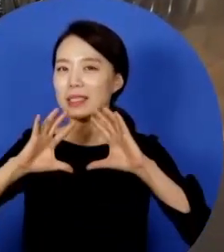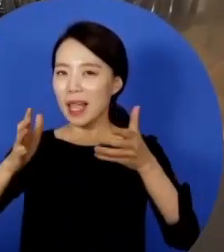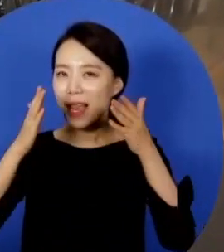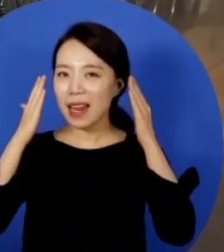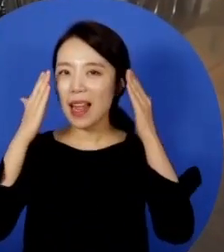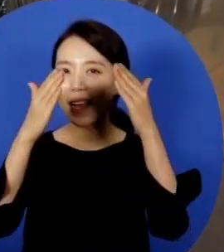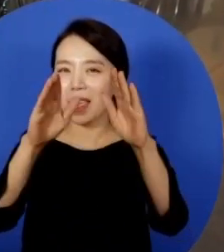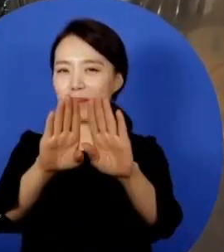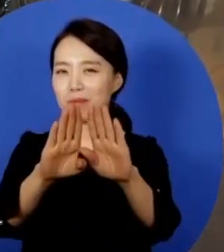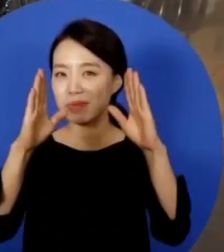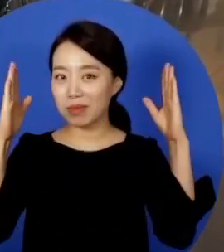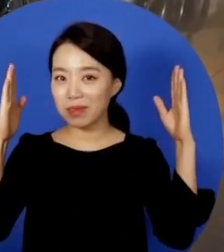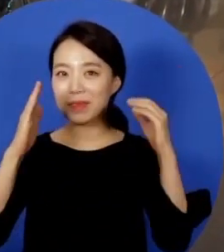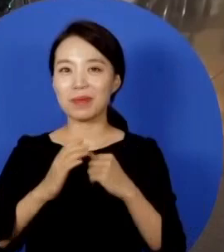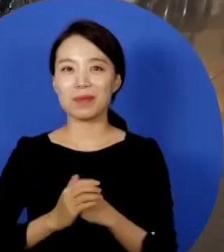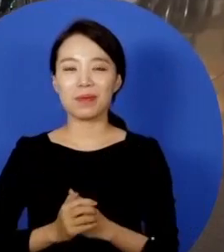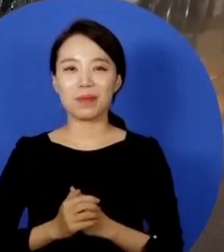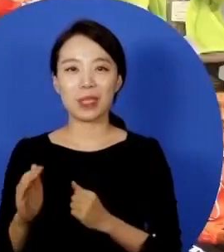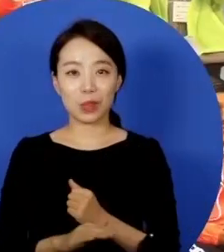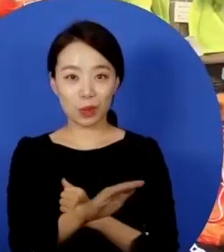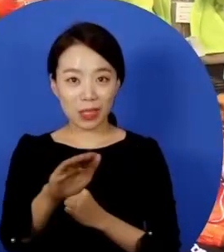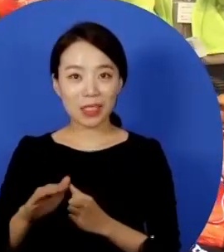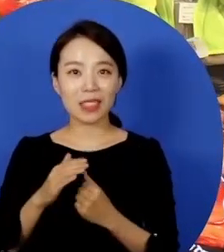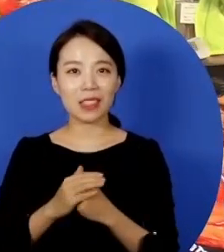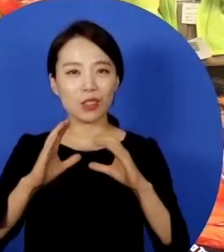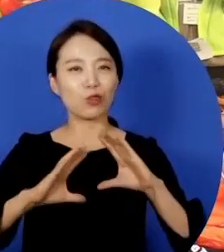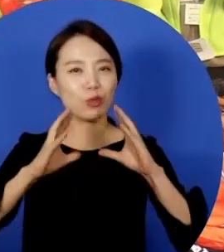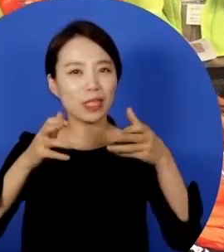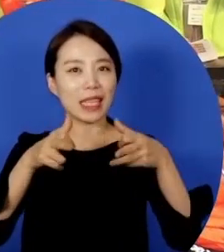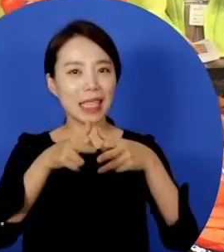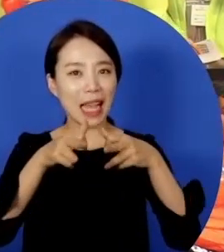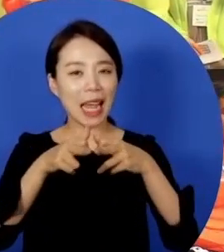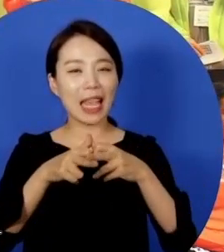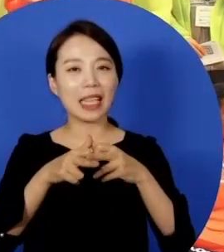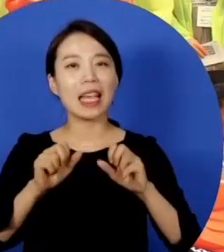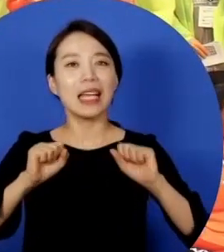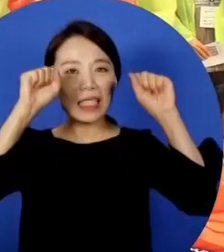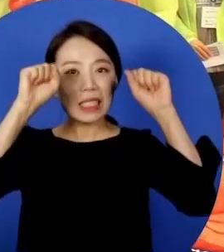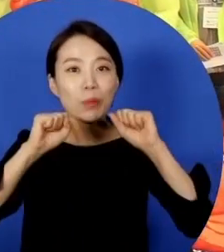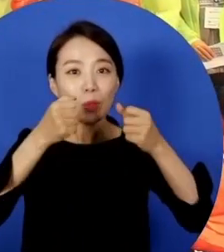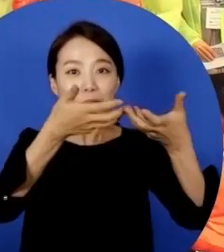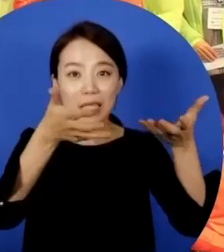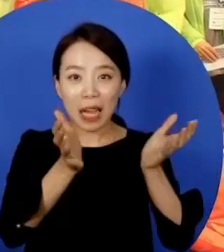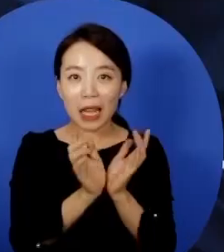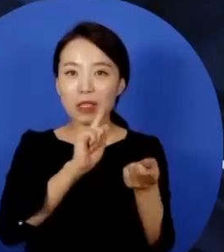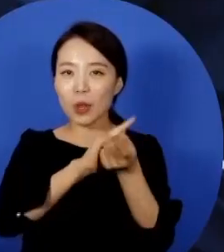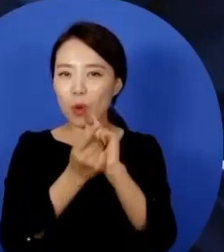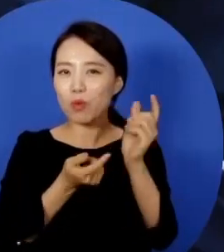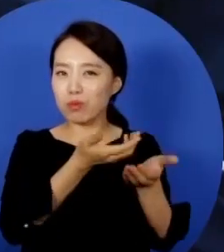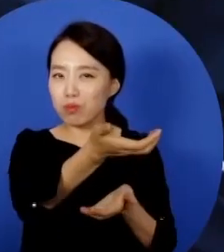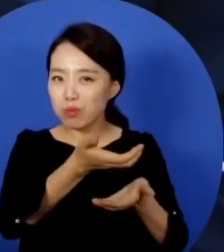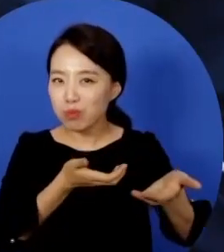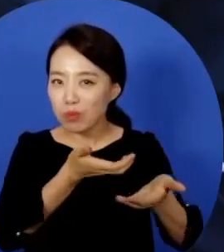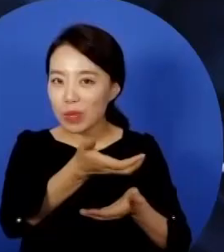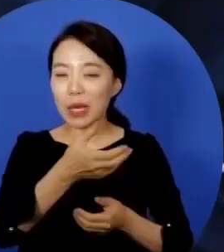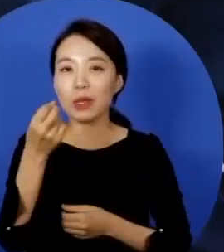열정 역시 세계를 향해 뻗어 있죠. 우리는 국제장애인 스포츠 기구와의 외교 역량을